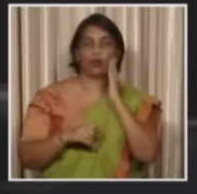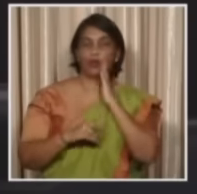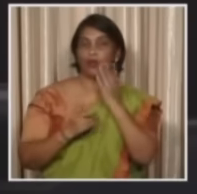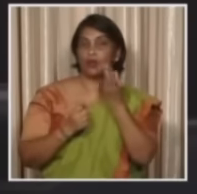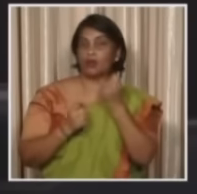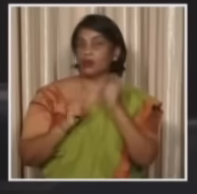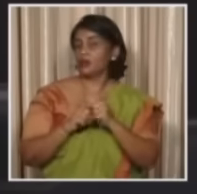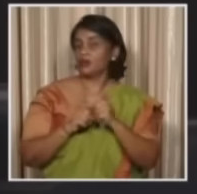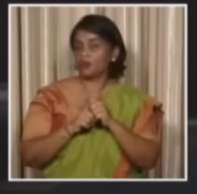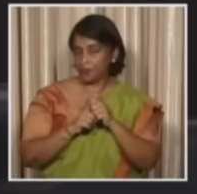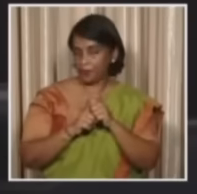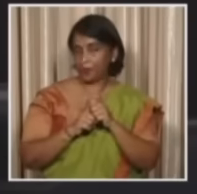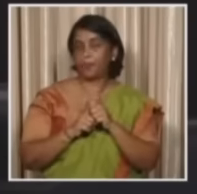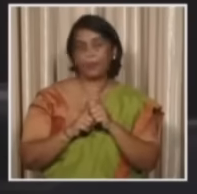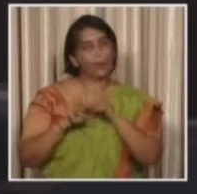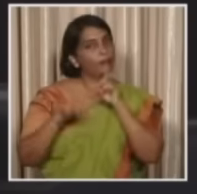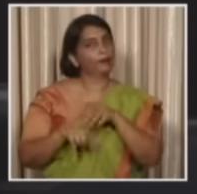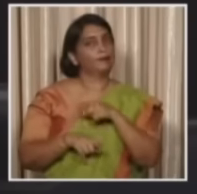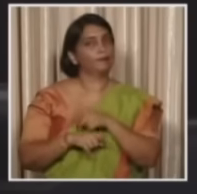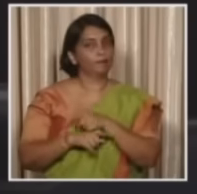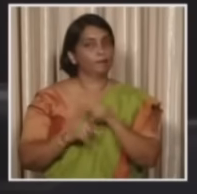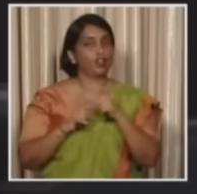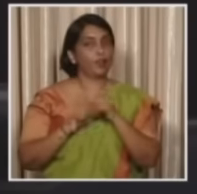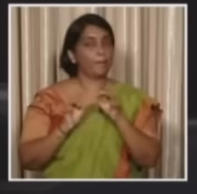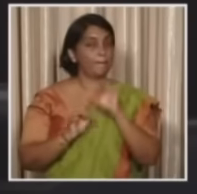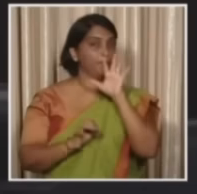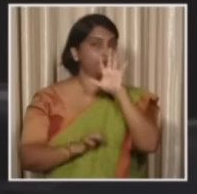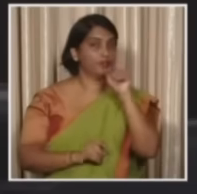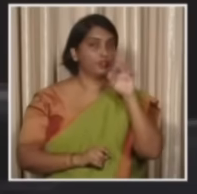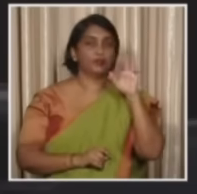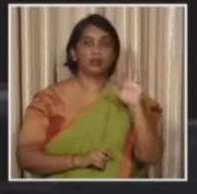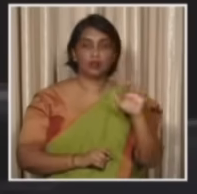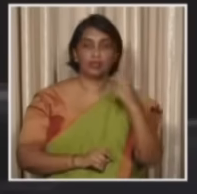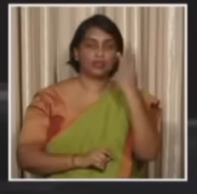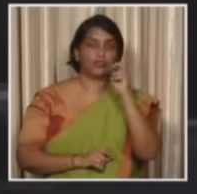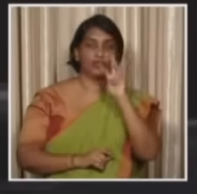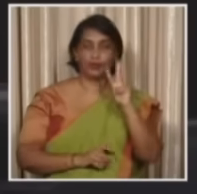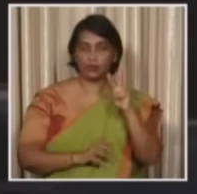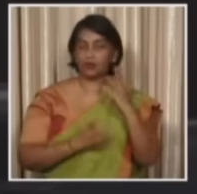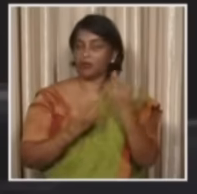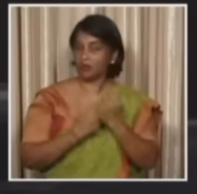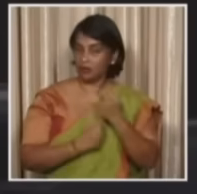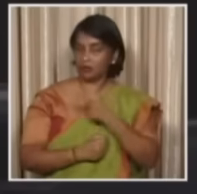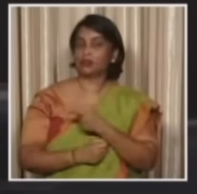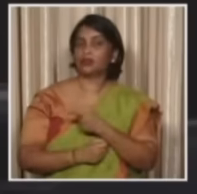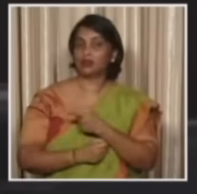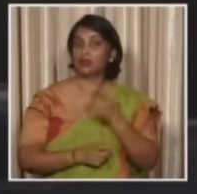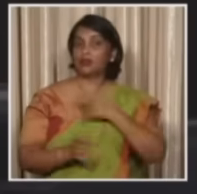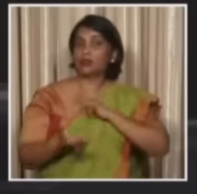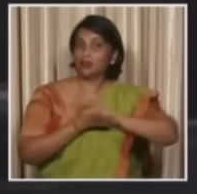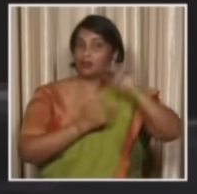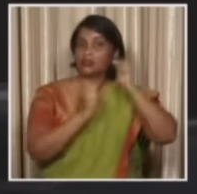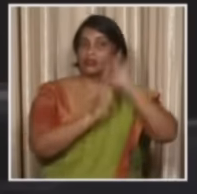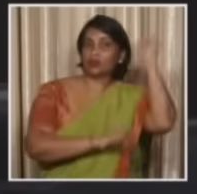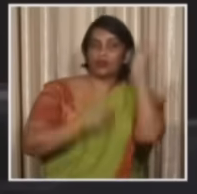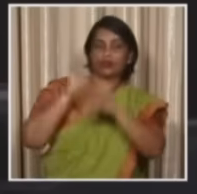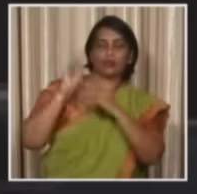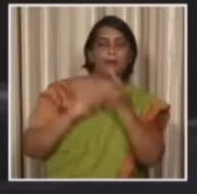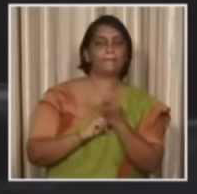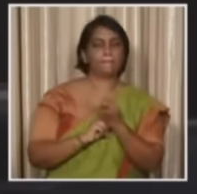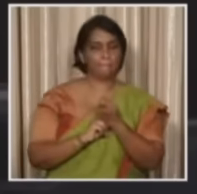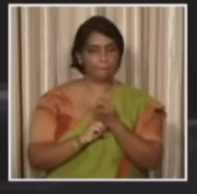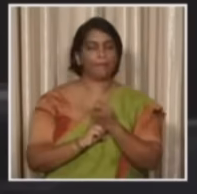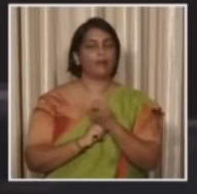ප්‍රේෂණ ඒ ඩොලර් බිලියන 5.9ක් 2023 ආවේ ඒගොල්ලෝ එහෙ රස්සා කරලා එවන සල්ලි. එහෙම